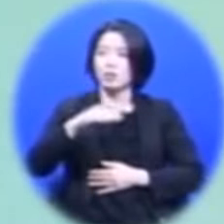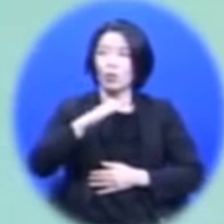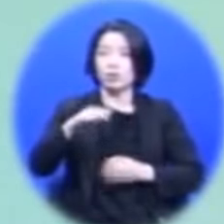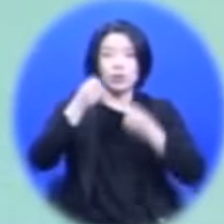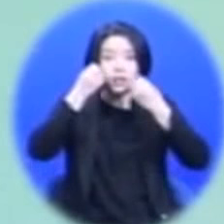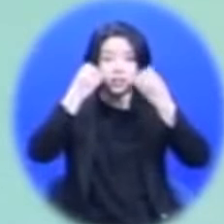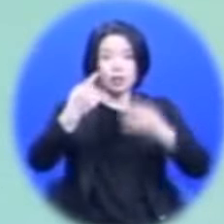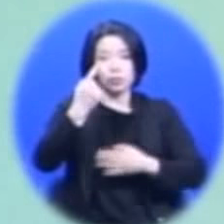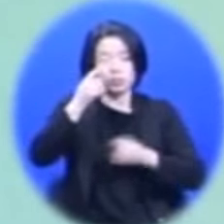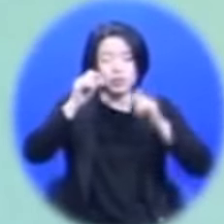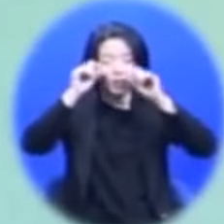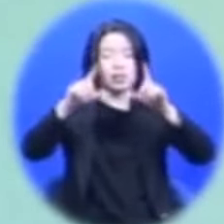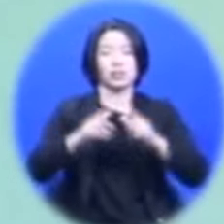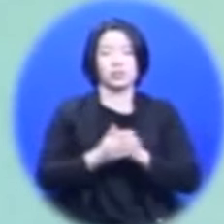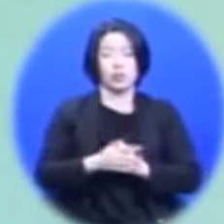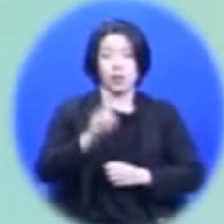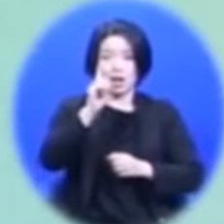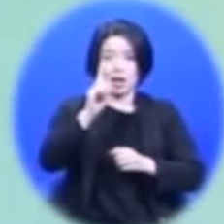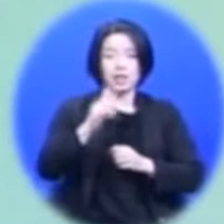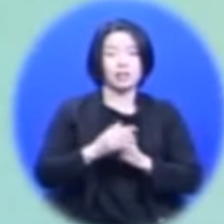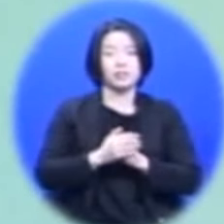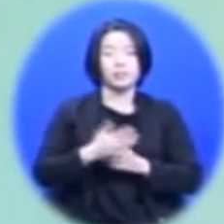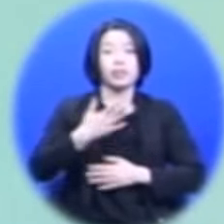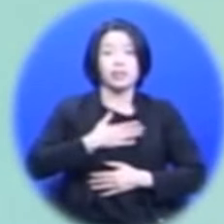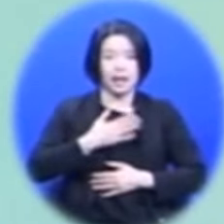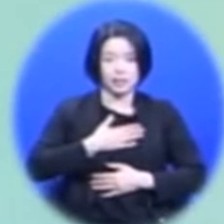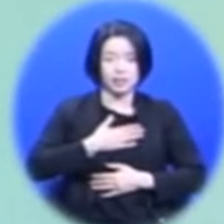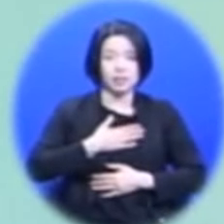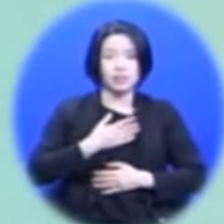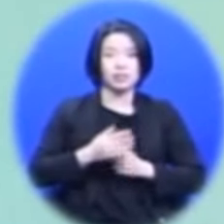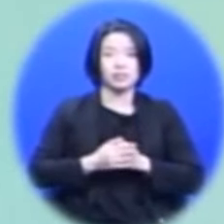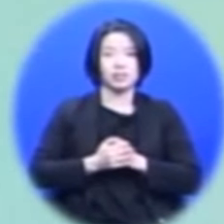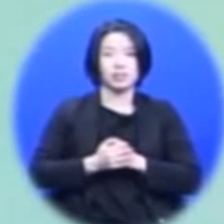새로운 눈이 열렸습니다. 하나는 나는